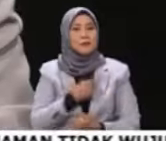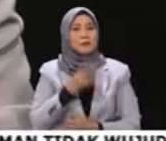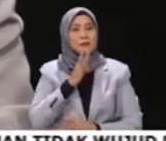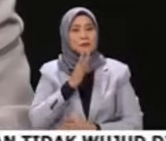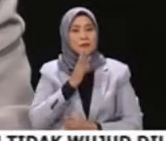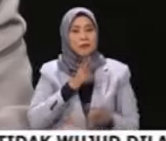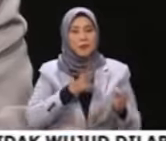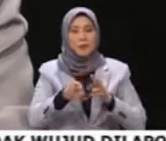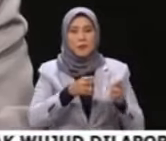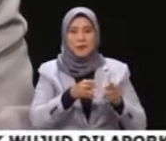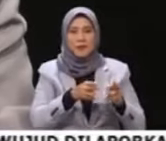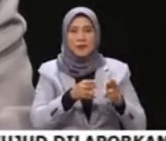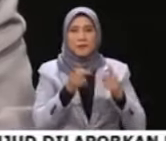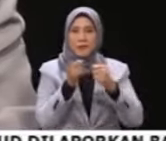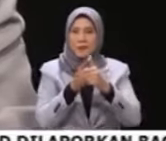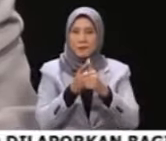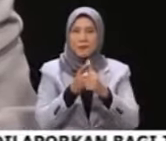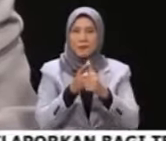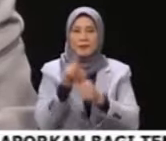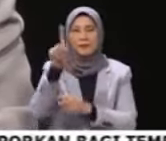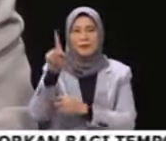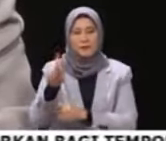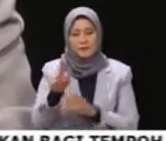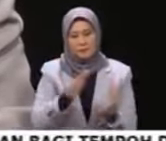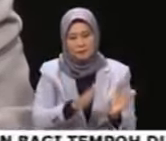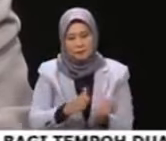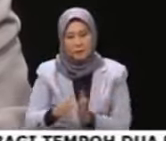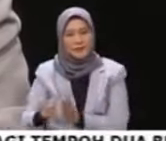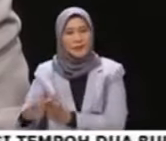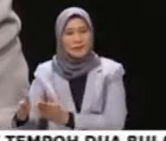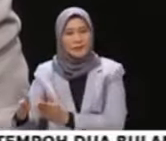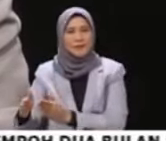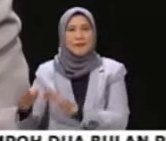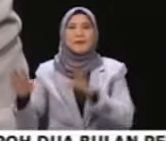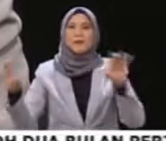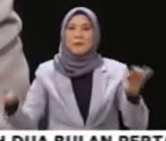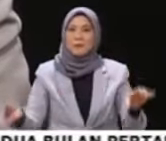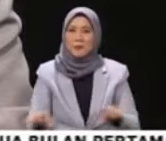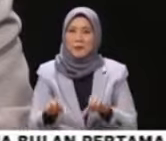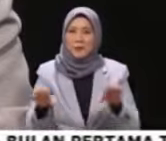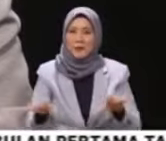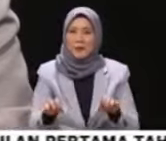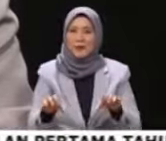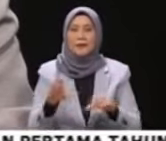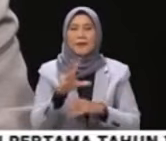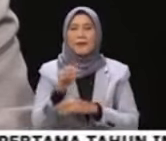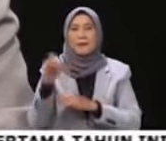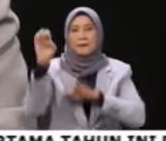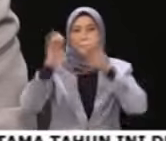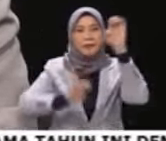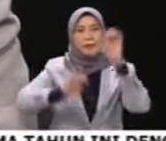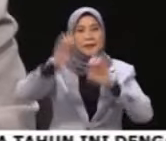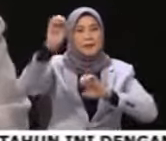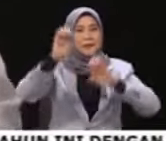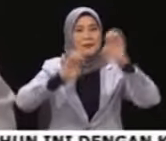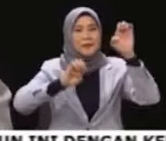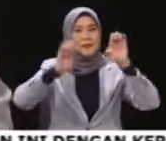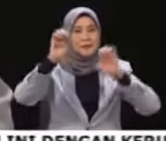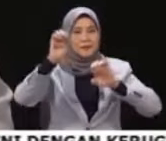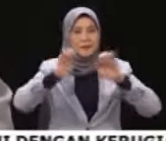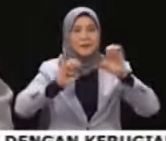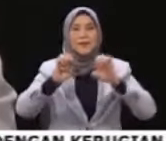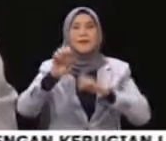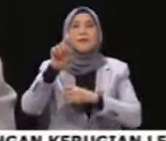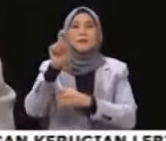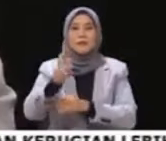pengurusan, yang pertamanya ialah soal perancangan, pelaksanaan dan juga penilaian. Ini yang